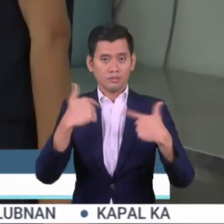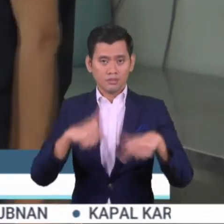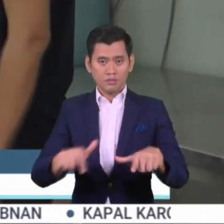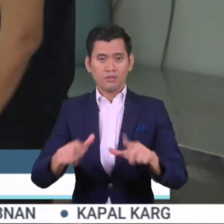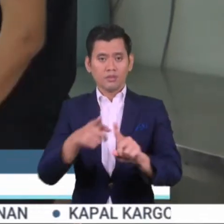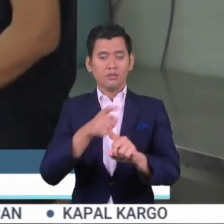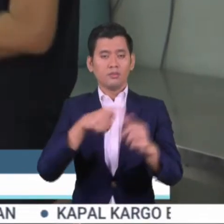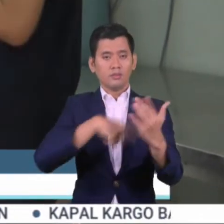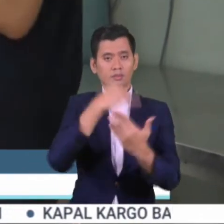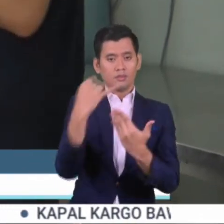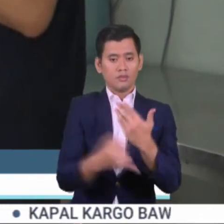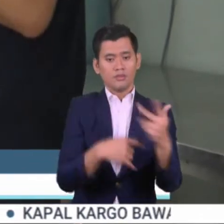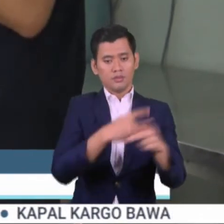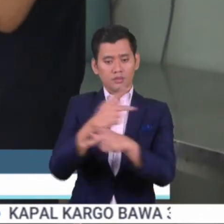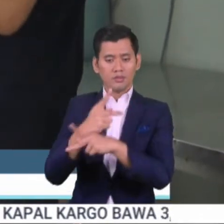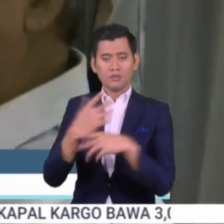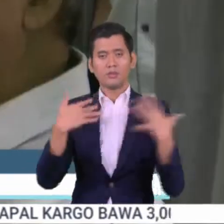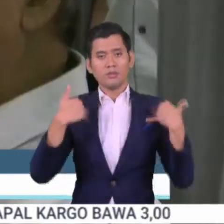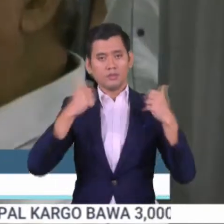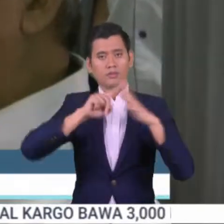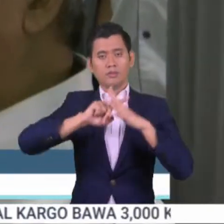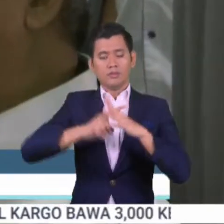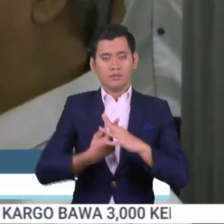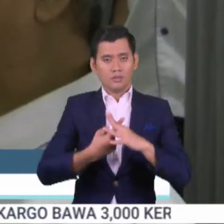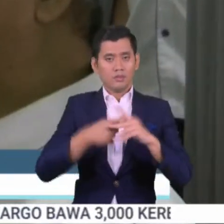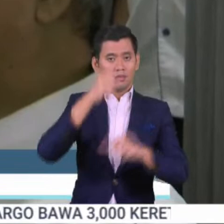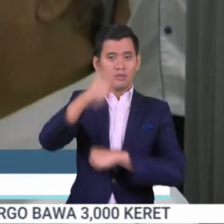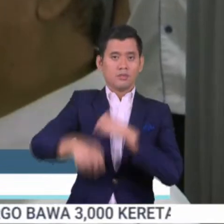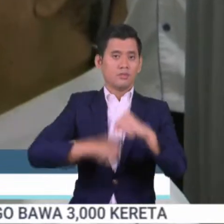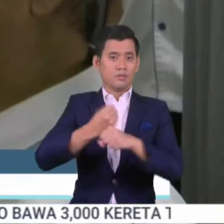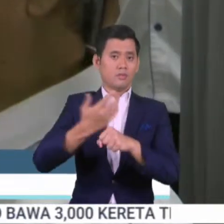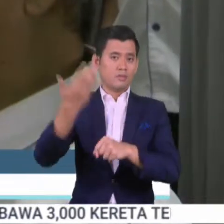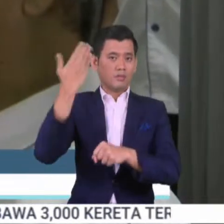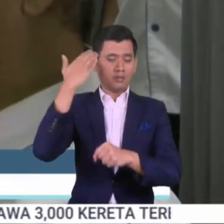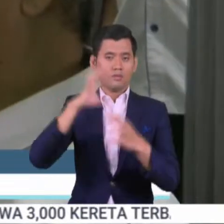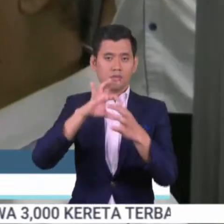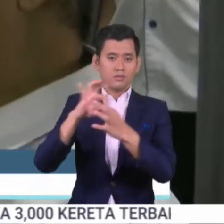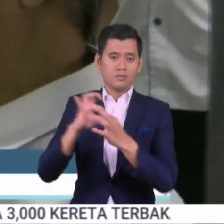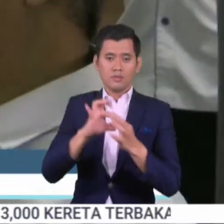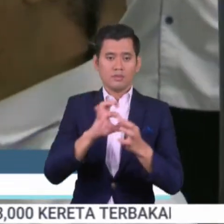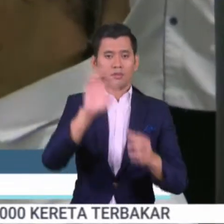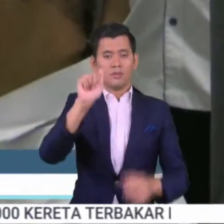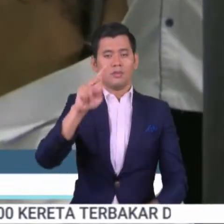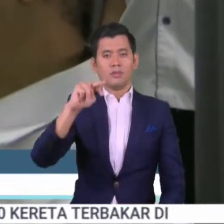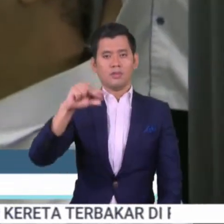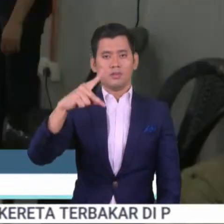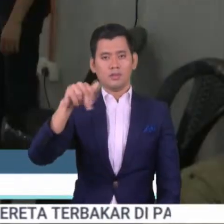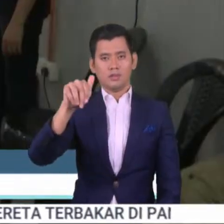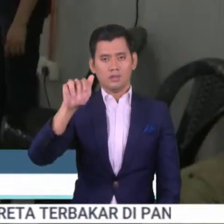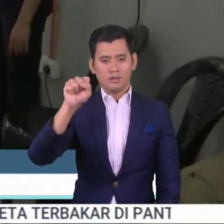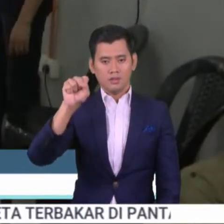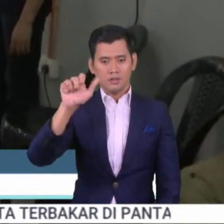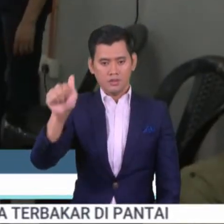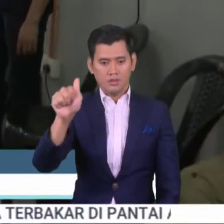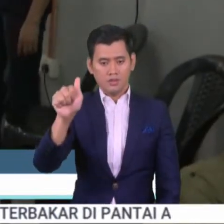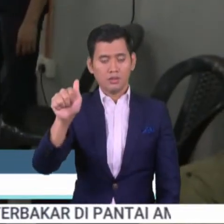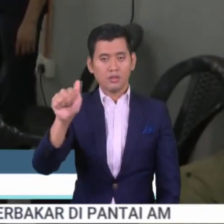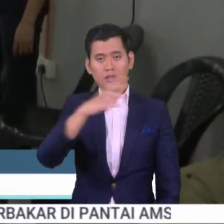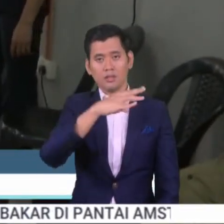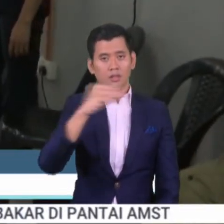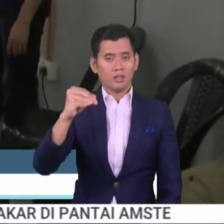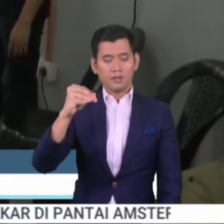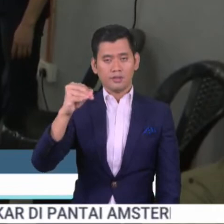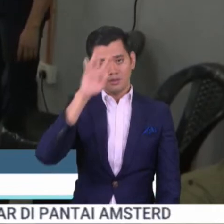Pelaksanaannya menerusi projek Ternakan Sihat bermula tahun lepas. Ia membabitkan kerjasama Angkasa dengan Konsortium Koperasi Karya Masjid